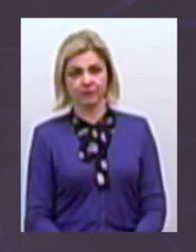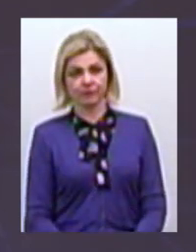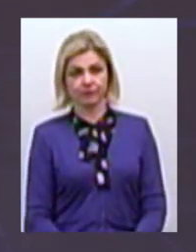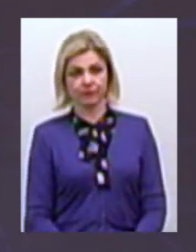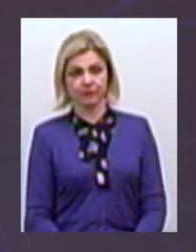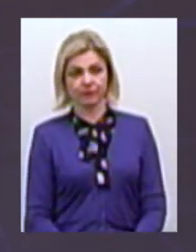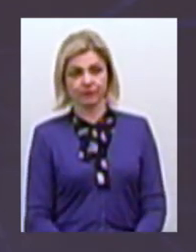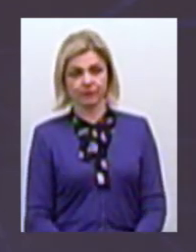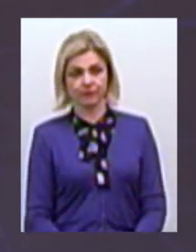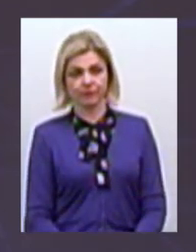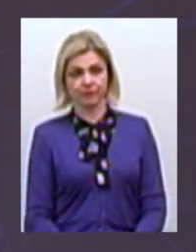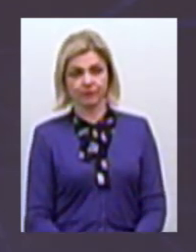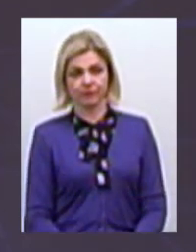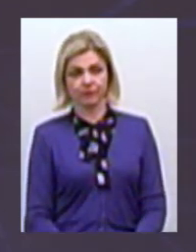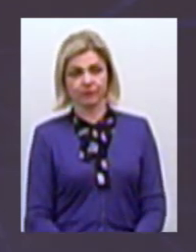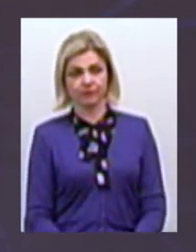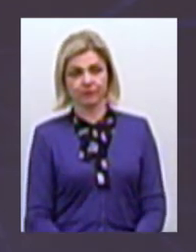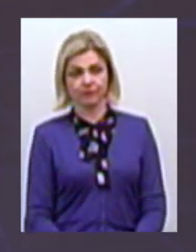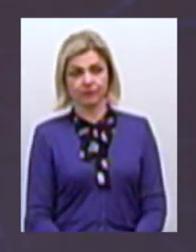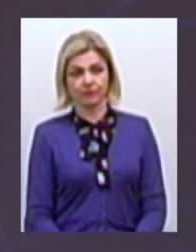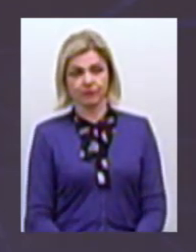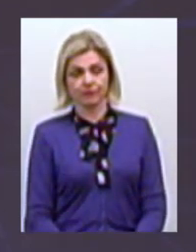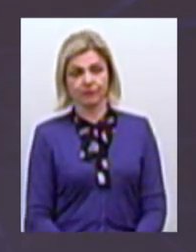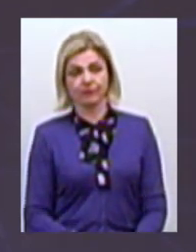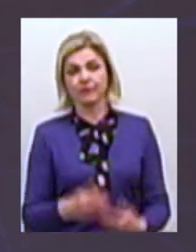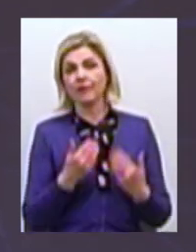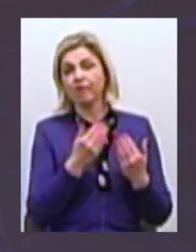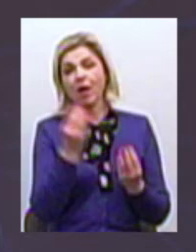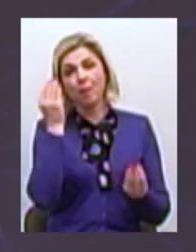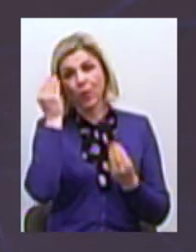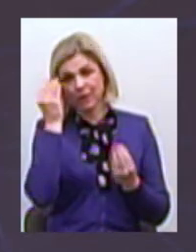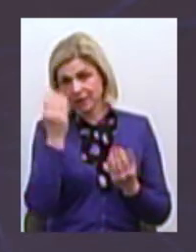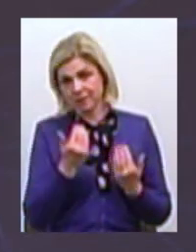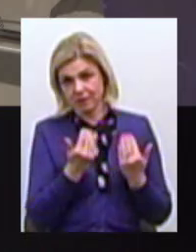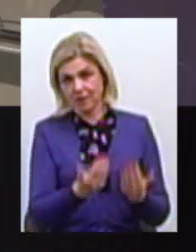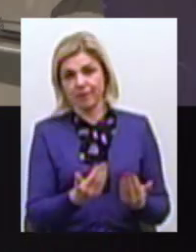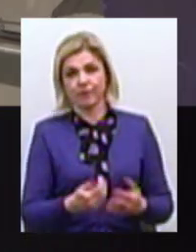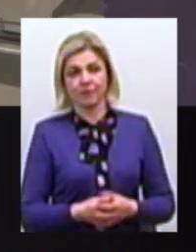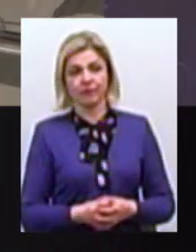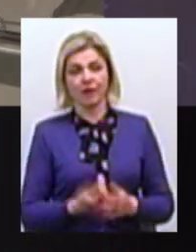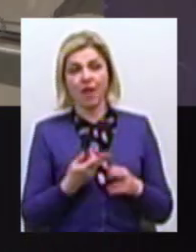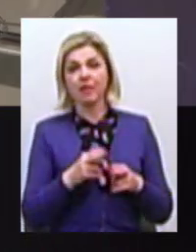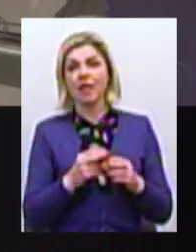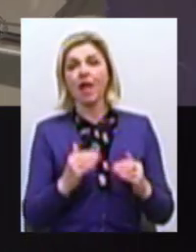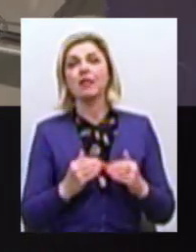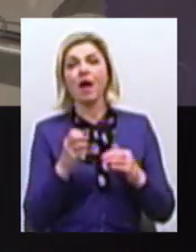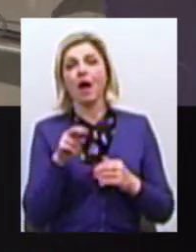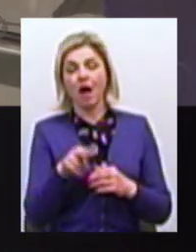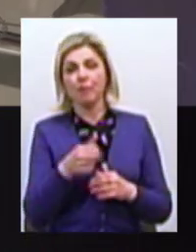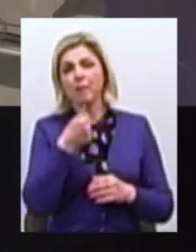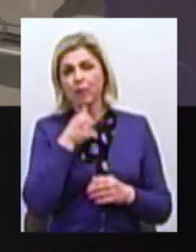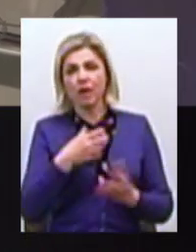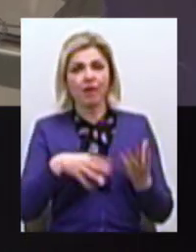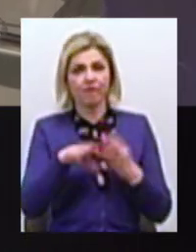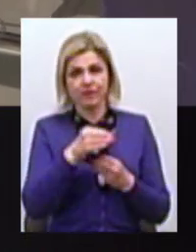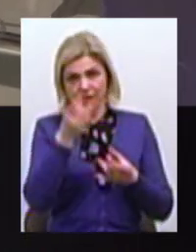неефективність. Чому сходити саме до такого способу? У вас є точна інформація, гражданина, що це ефективно? Да, этот етап пройшли всі цивілізовані